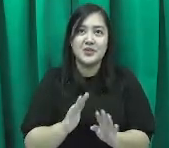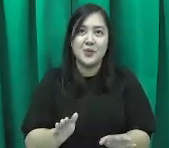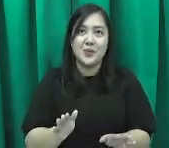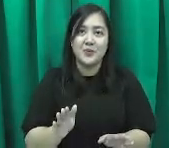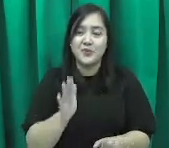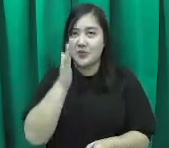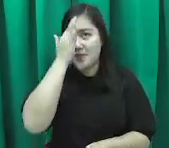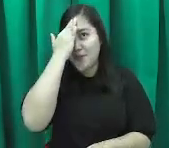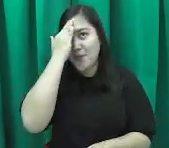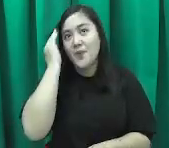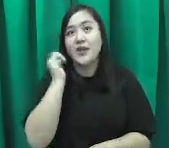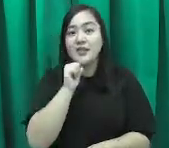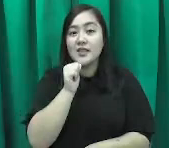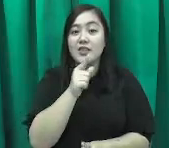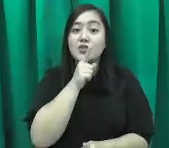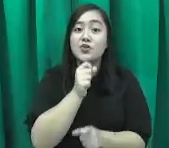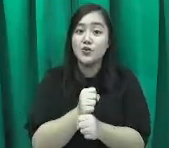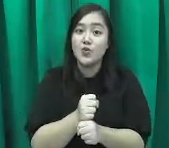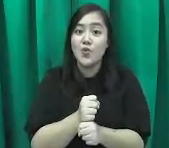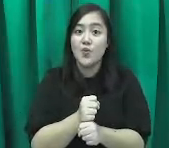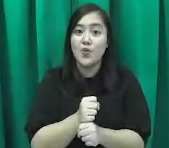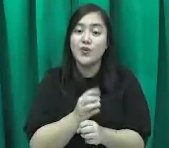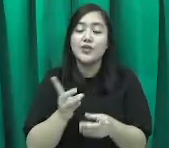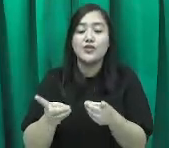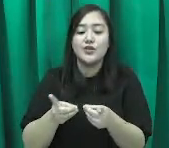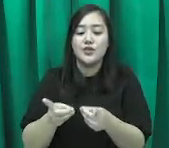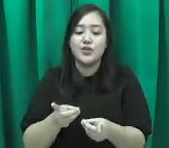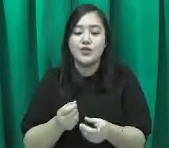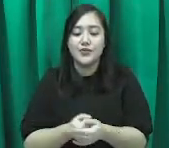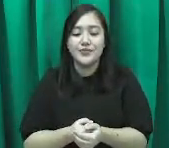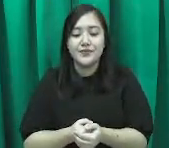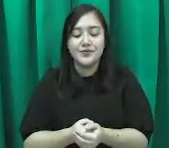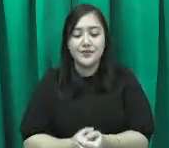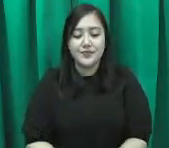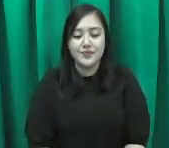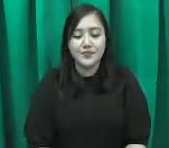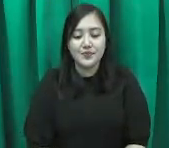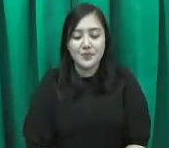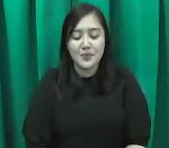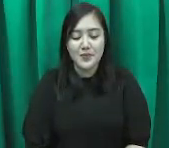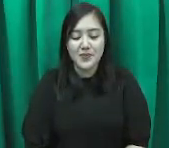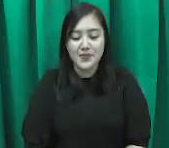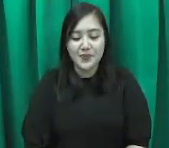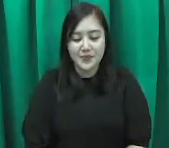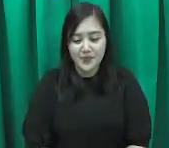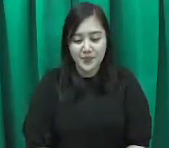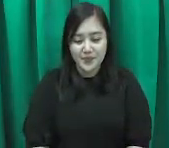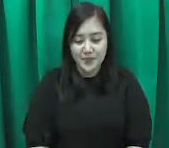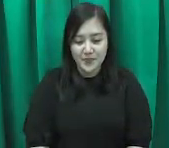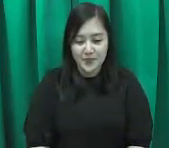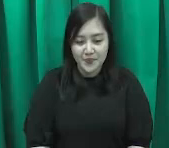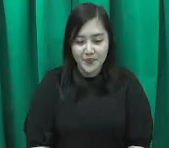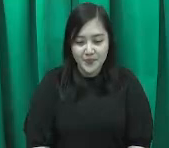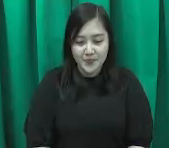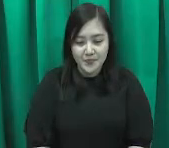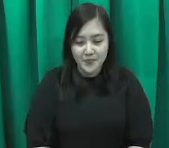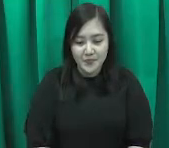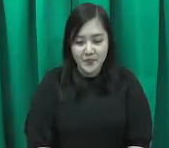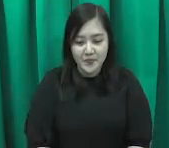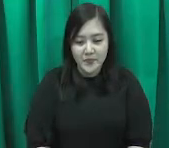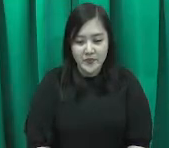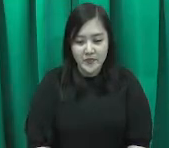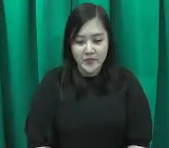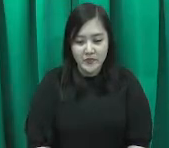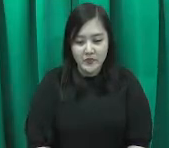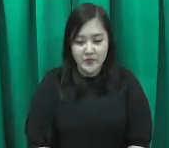patutunguhan. Minsan yeah. kasi kaya importante by words talaga eh. yung Panginoon dyan. Oh. By words lang Nandito naman eh, kasama naman ng Panginoon. Parati namang nagpipray eh. Ang